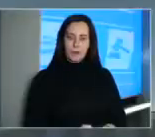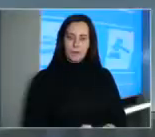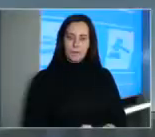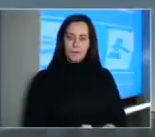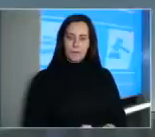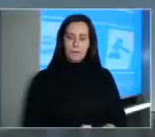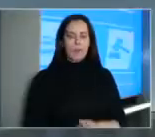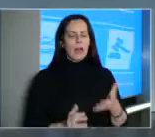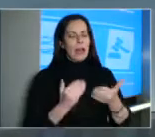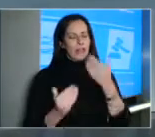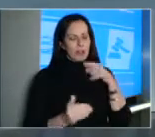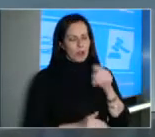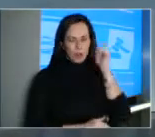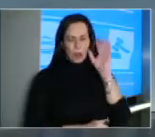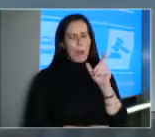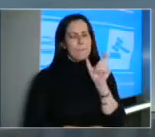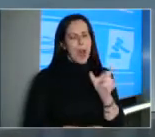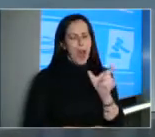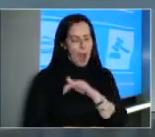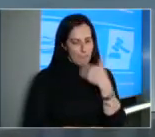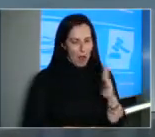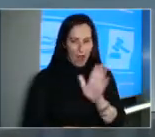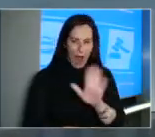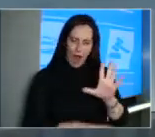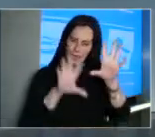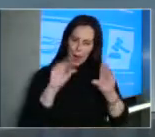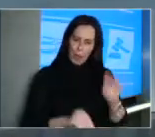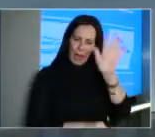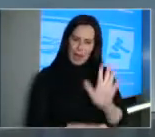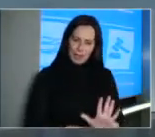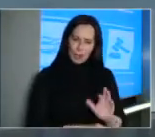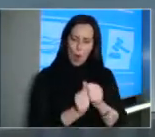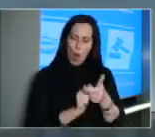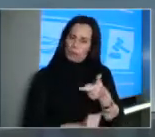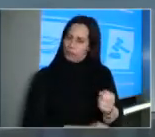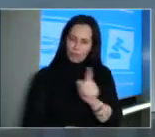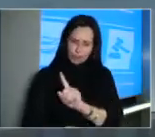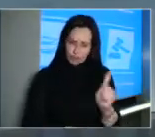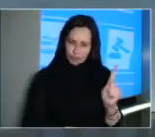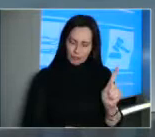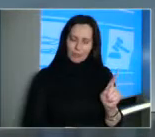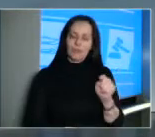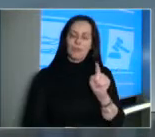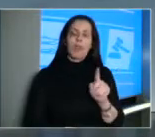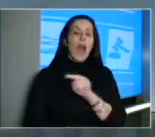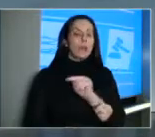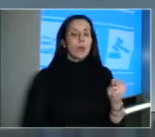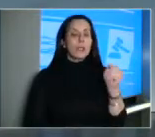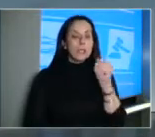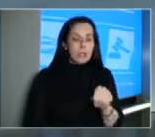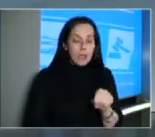אני מבקש, לפני שאתם שומעים את הנושא הבא, אל תחברו את מסכי הטלוויזיה או תעבירו את הסרטון ביוטיוב. הנושא